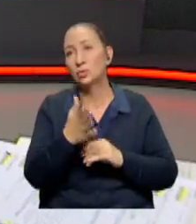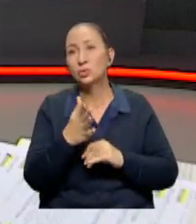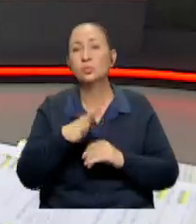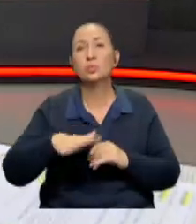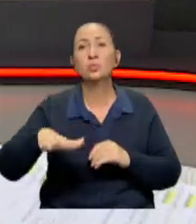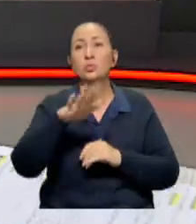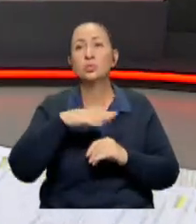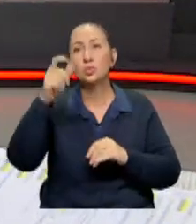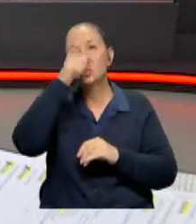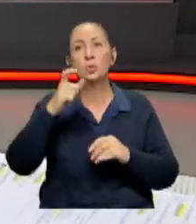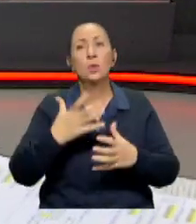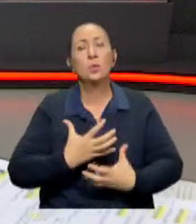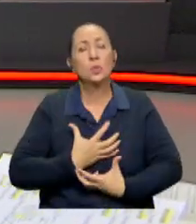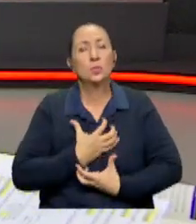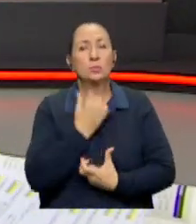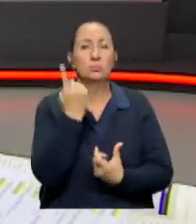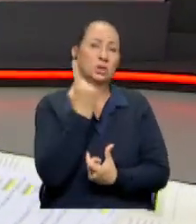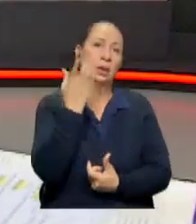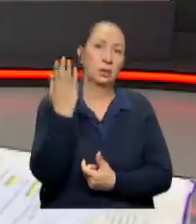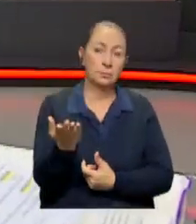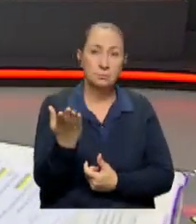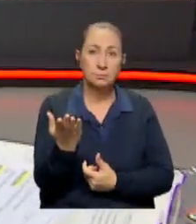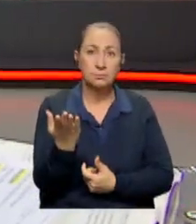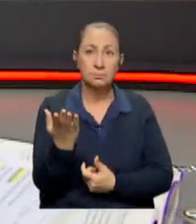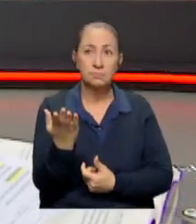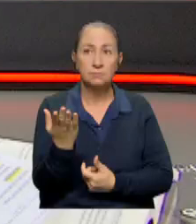bütün ülkeyi üzüntüye boğan bir olay.